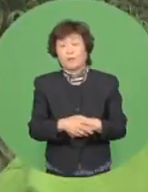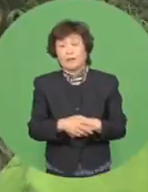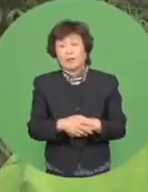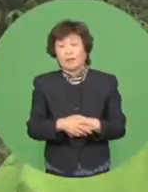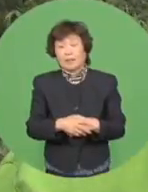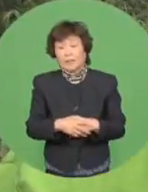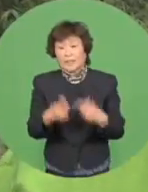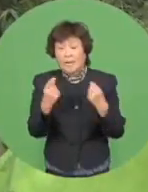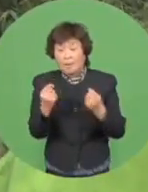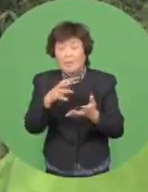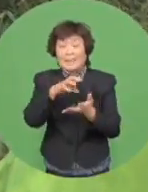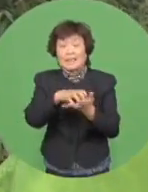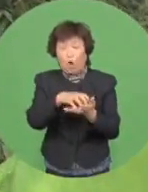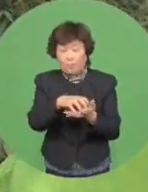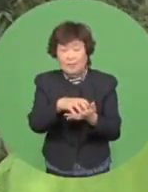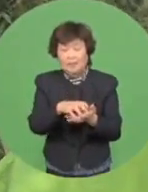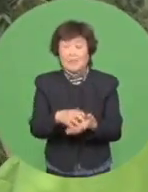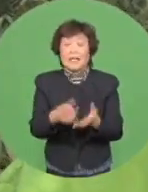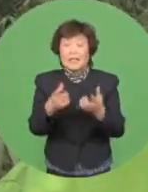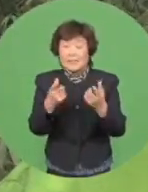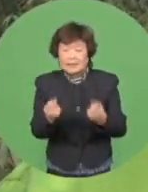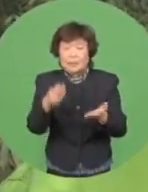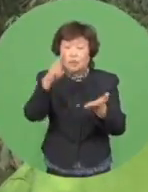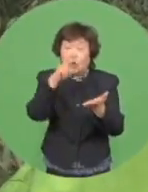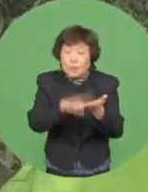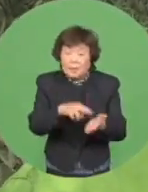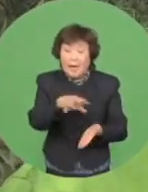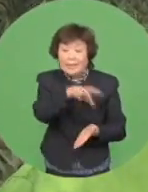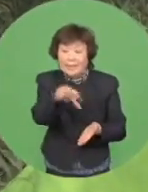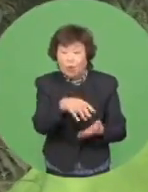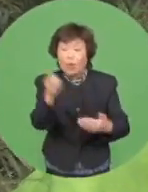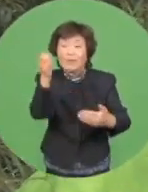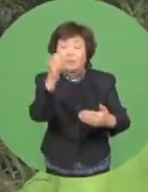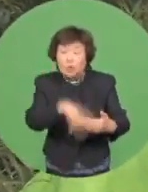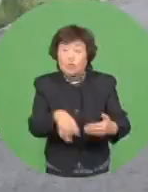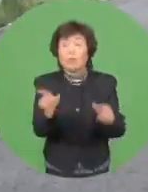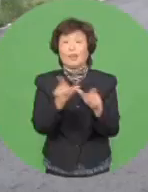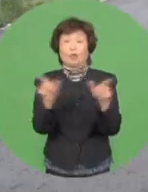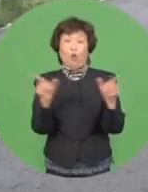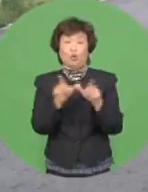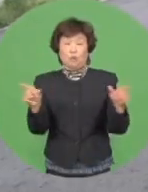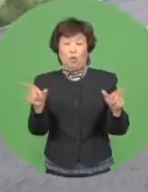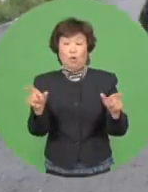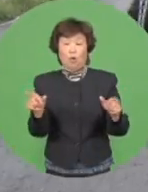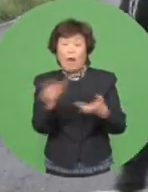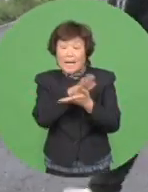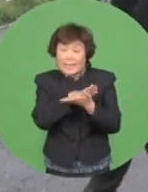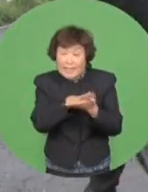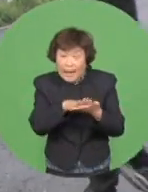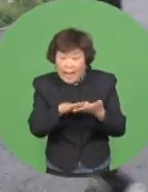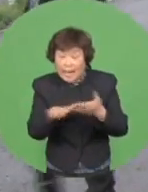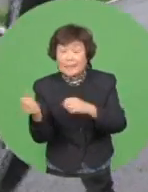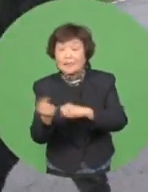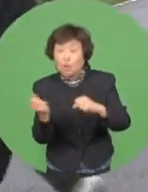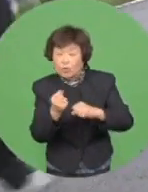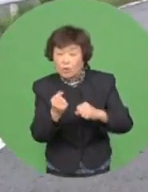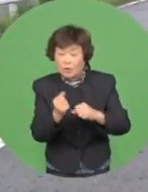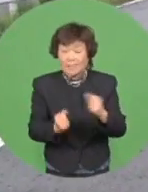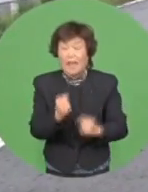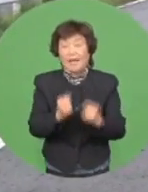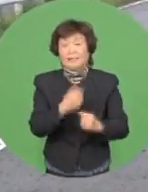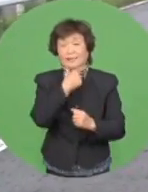引き取ってくれるところとか、まあ、決められたところに捨てるのが筋だと思いますけど、ね、 きれいにして走ってもらいたい